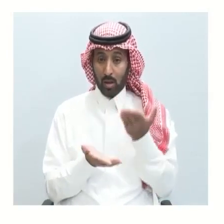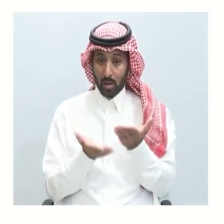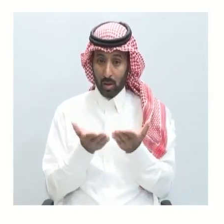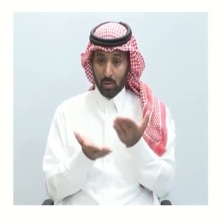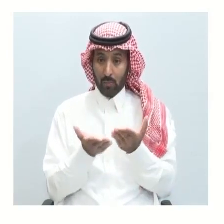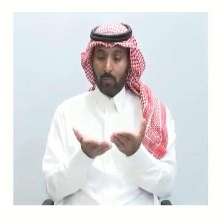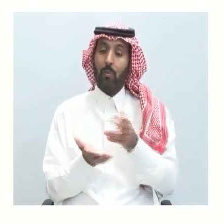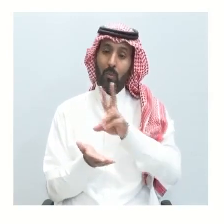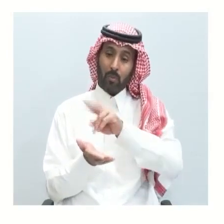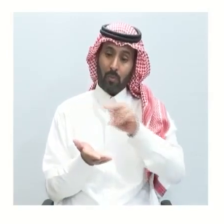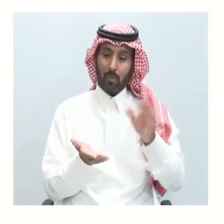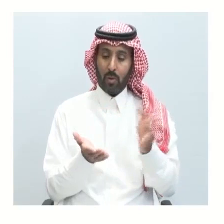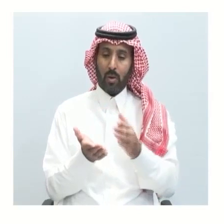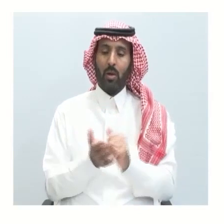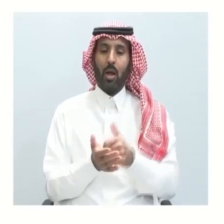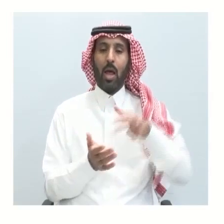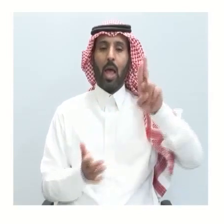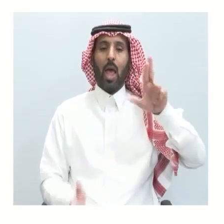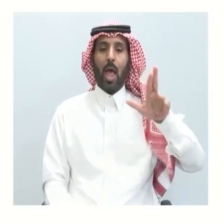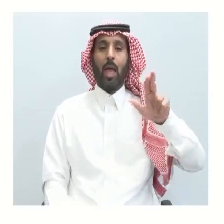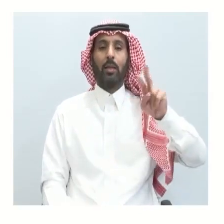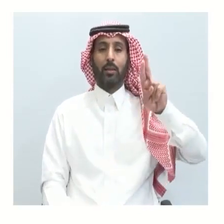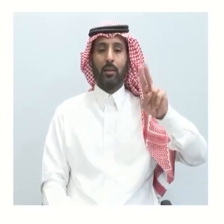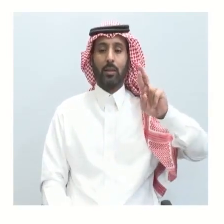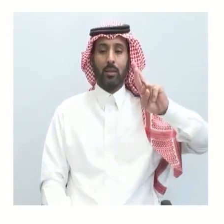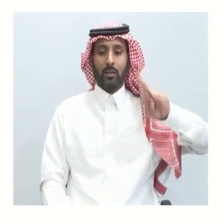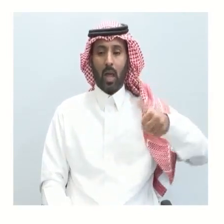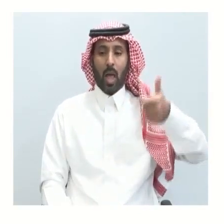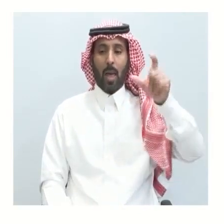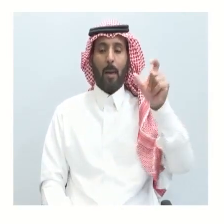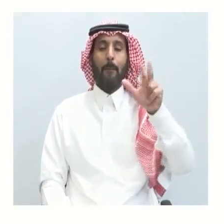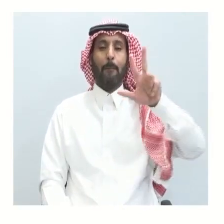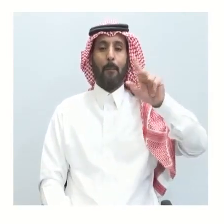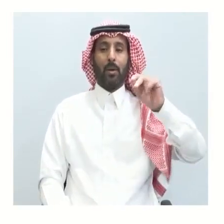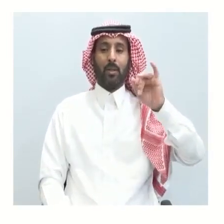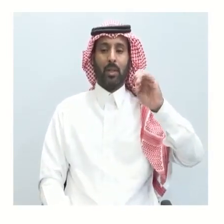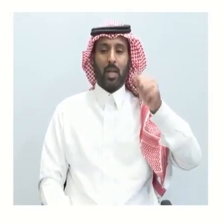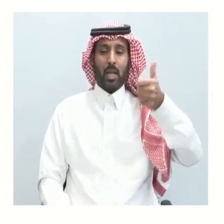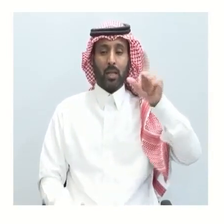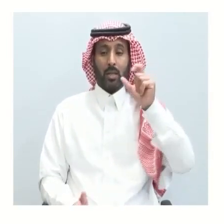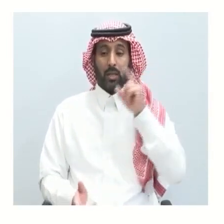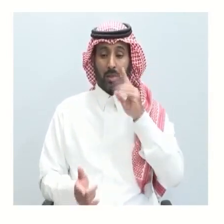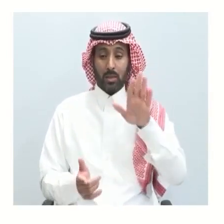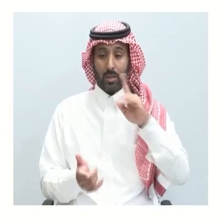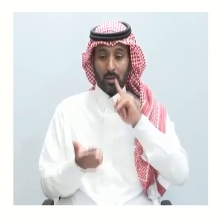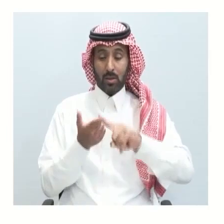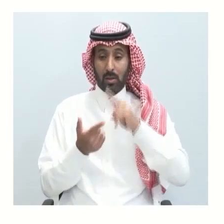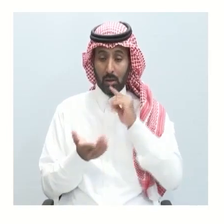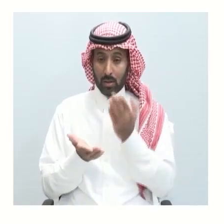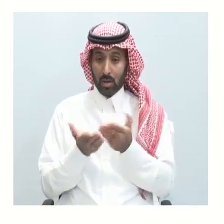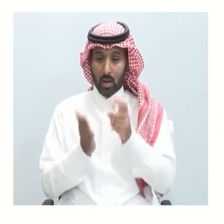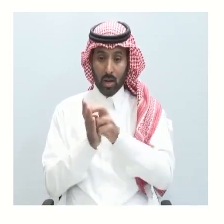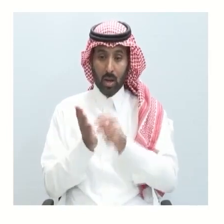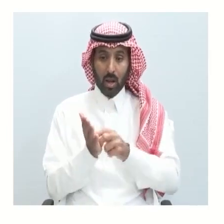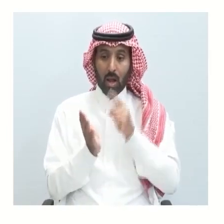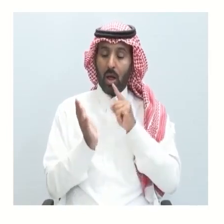الاتزان المتجانس، قانون الاتزان. نقوم الآن بمراجعة بسيطة للدرس الماضي. قانون الاتزان ينص على أنه